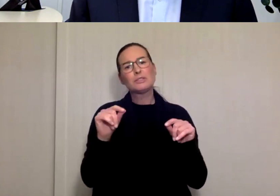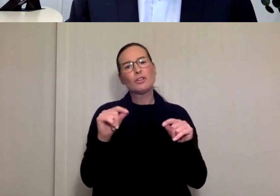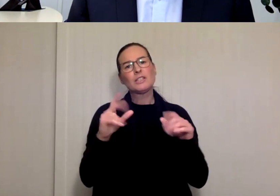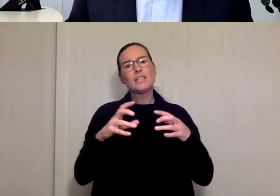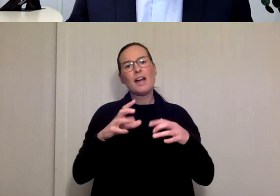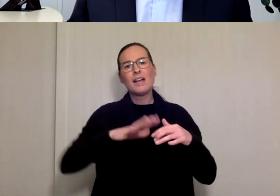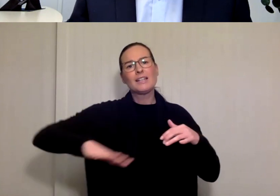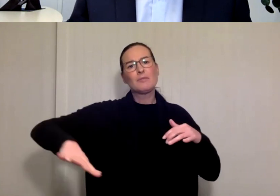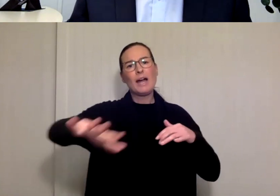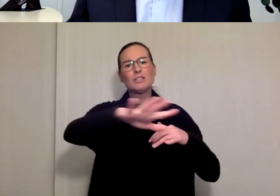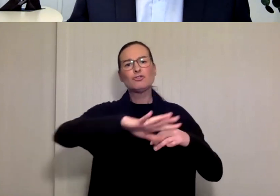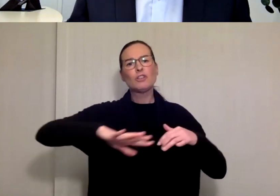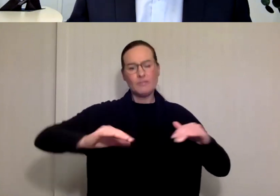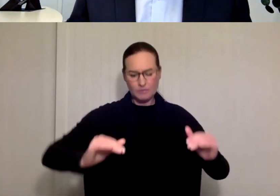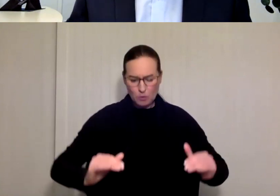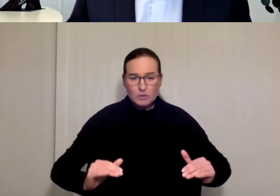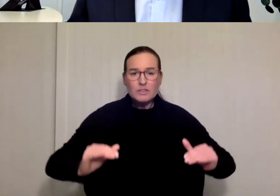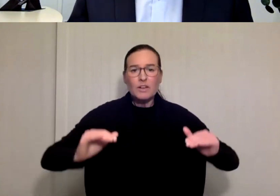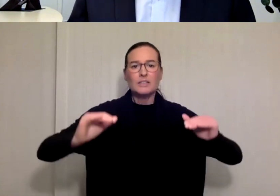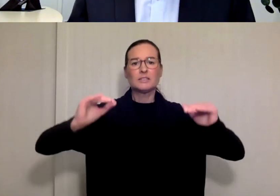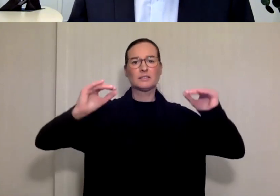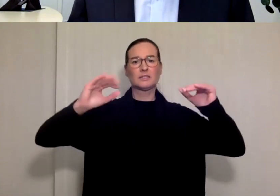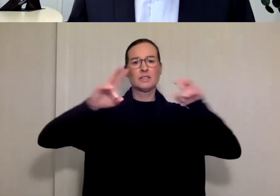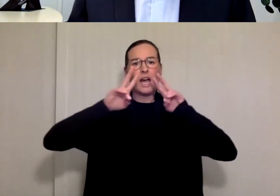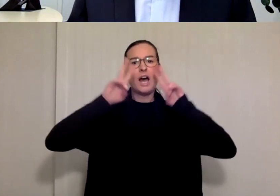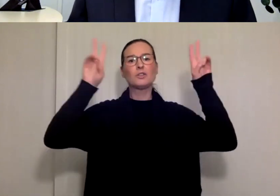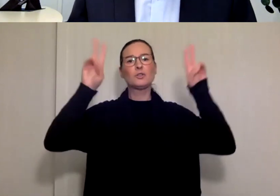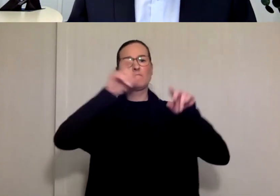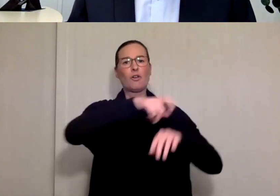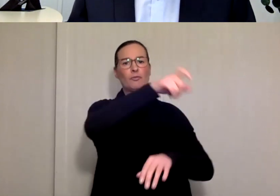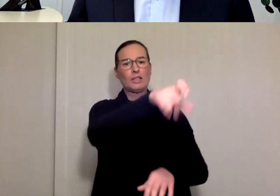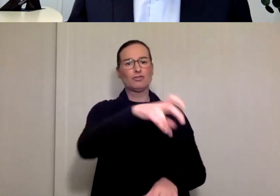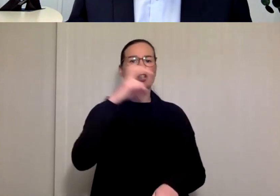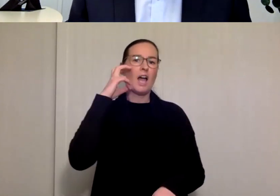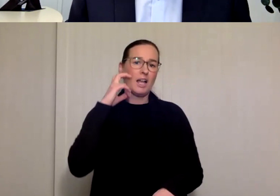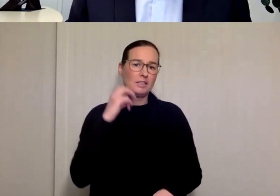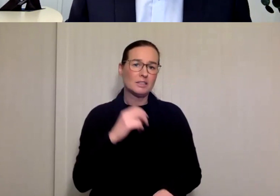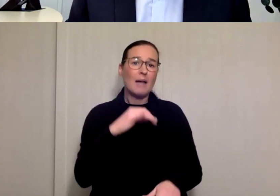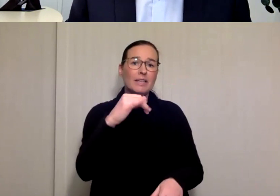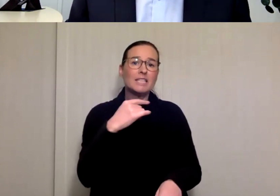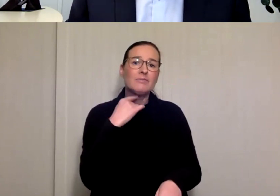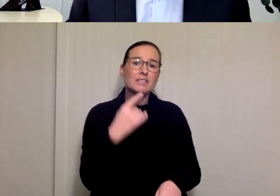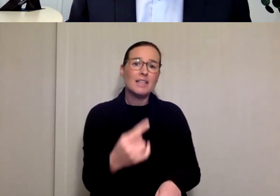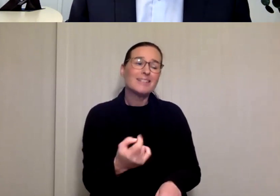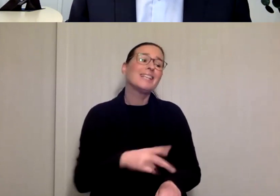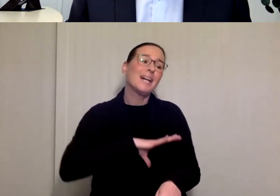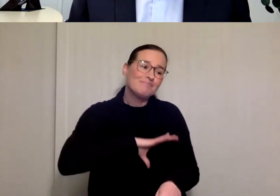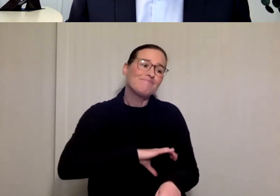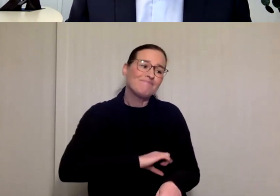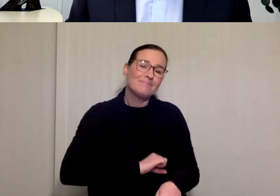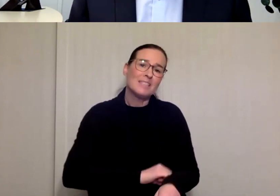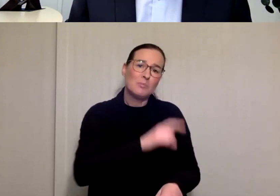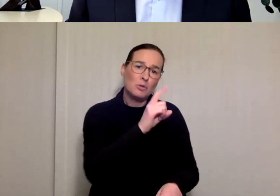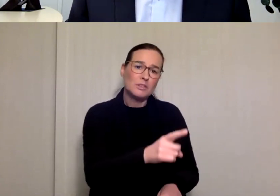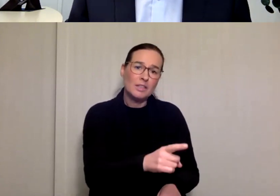vor eine Achtung vor den alten Menschen haben und ihnen aber jetzt zumuten zu sagen, dann haltet das mal eben aus. Das haben Sie nicht